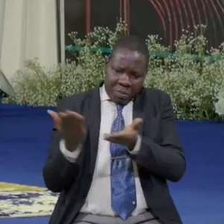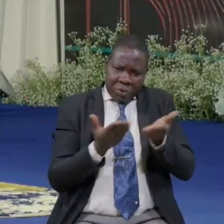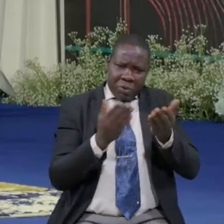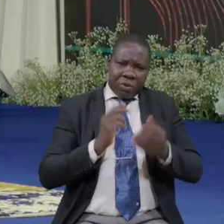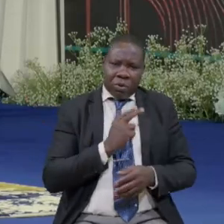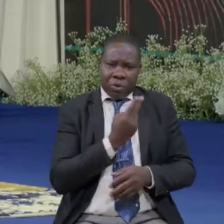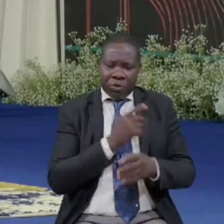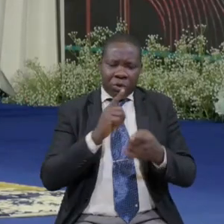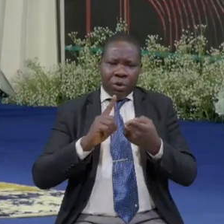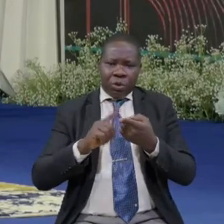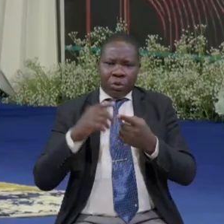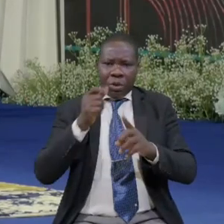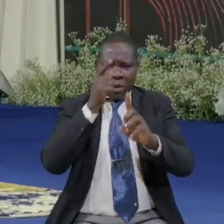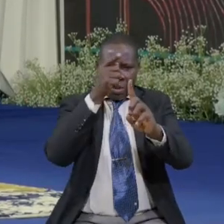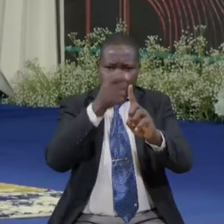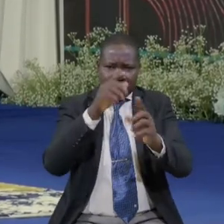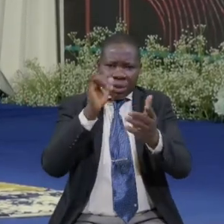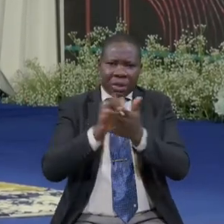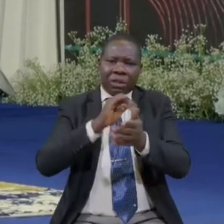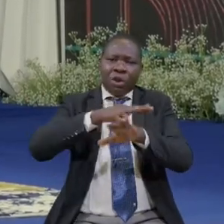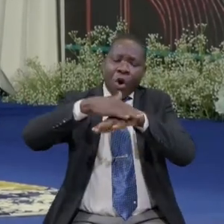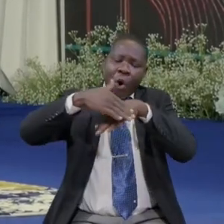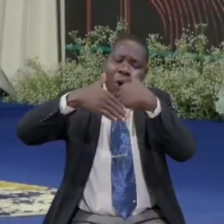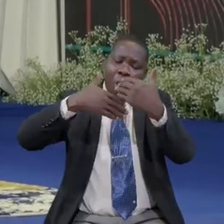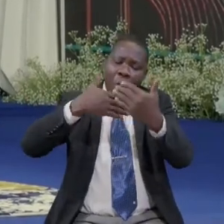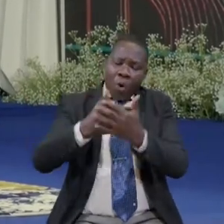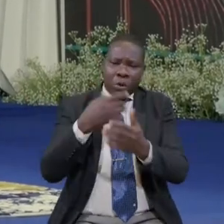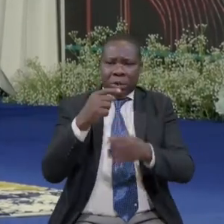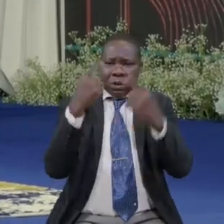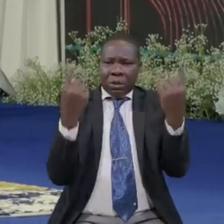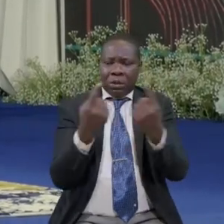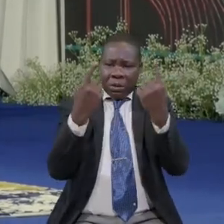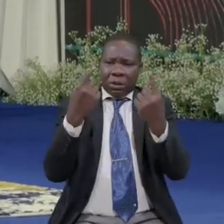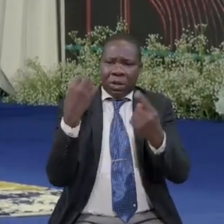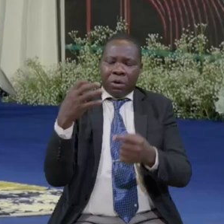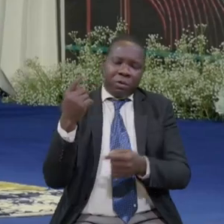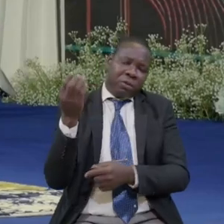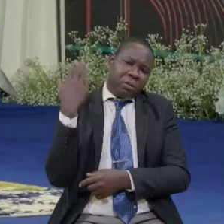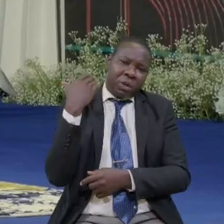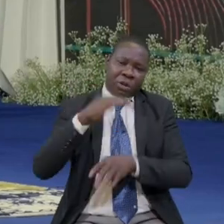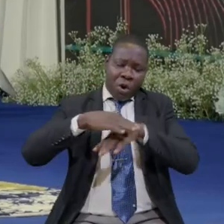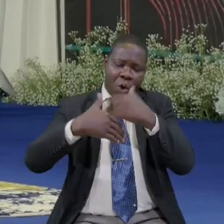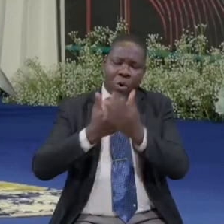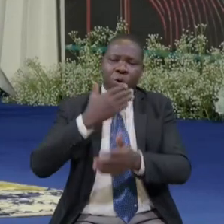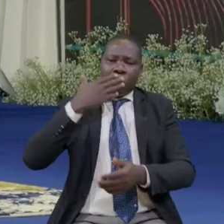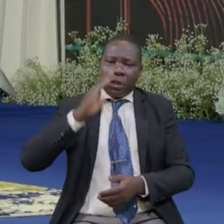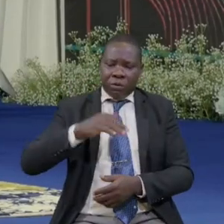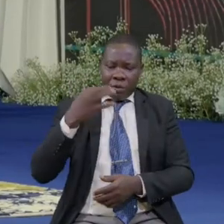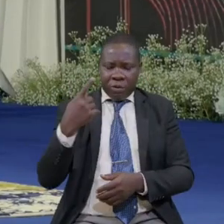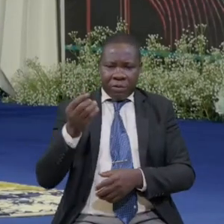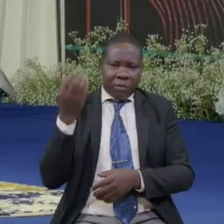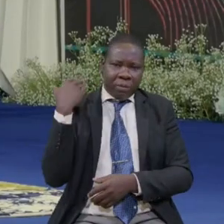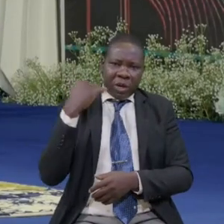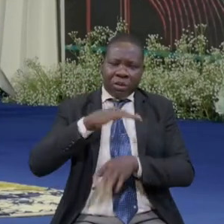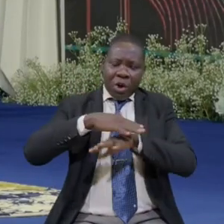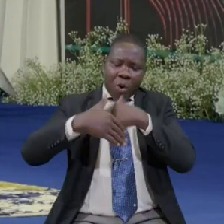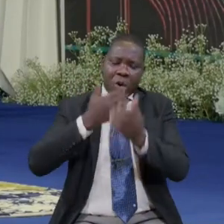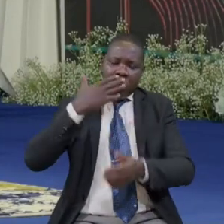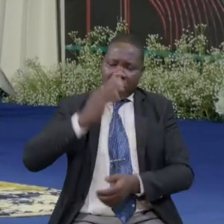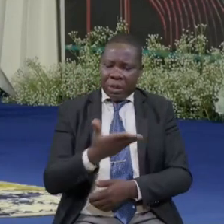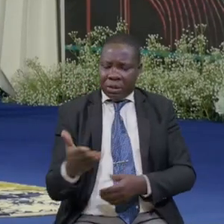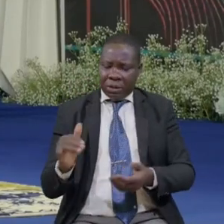amène au niveau où tous les péchés du passé, tout le mal du passé, toutes les choses